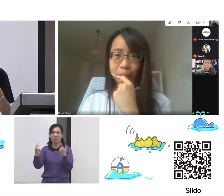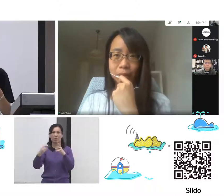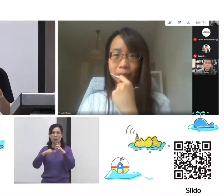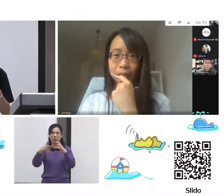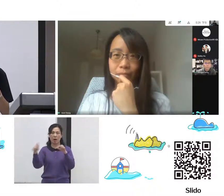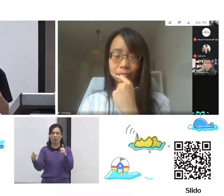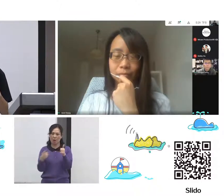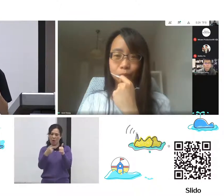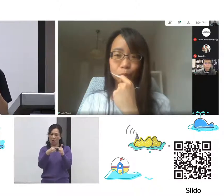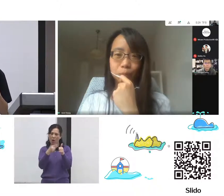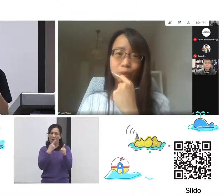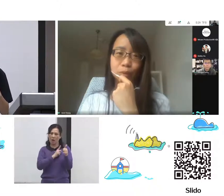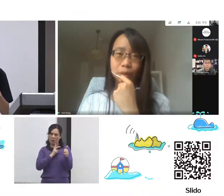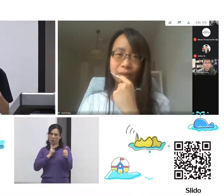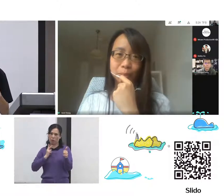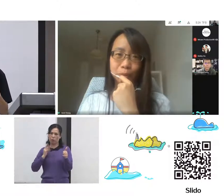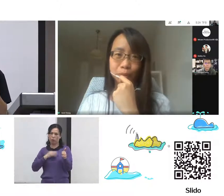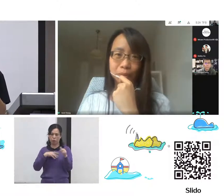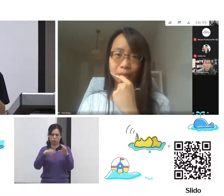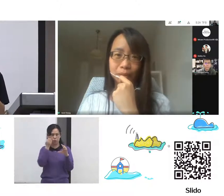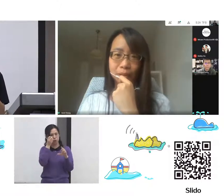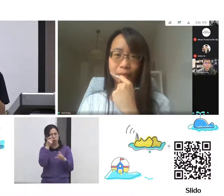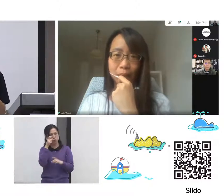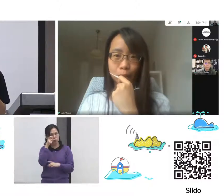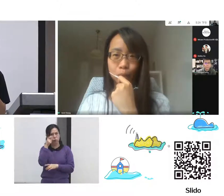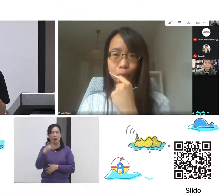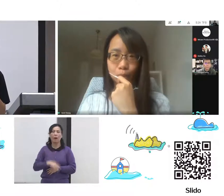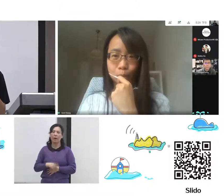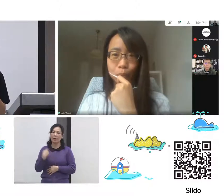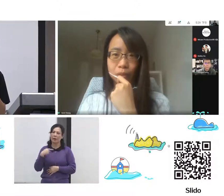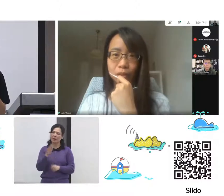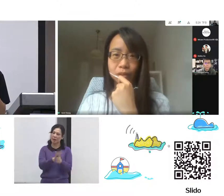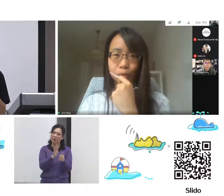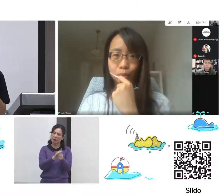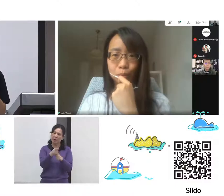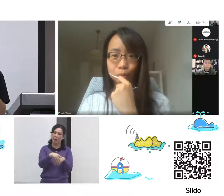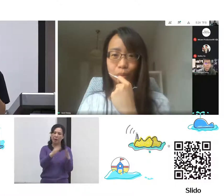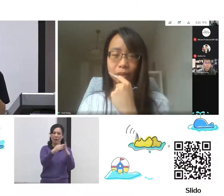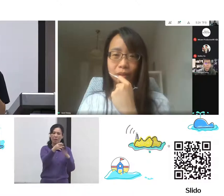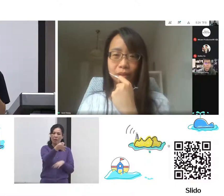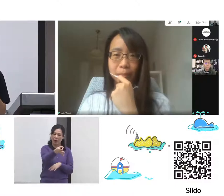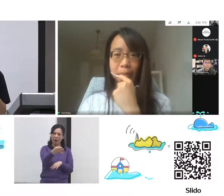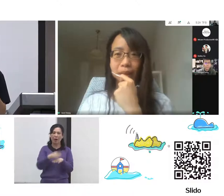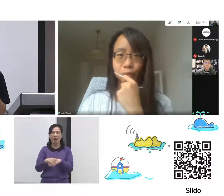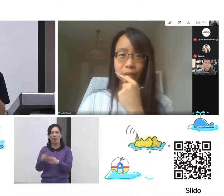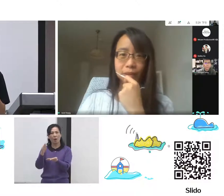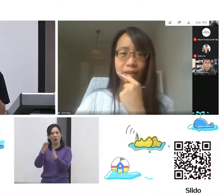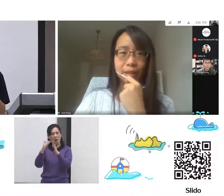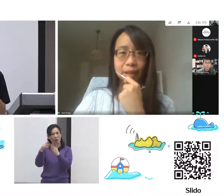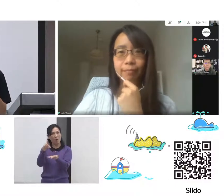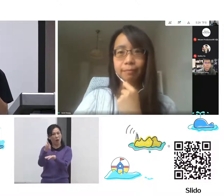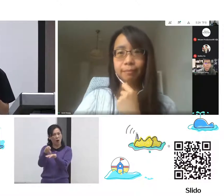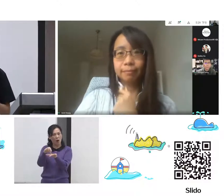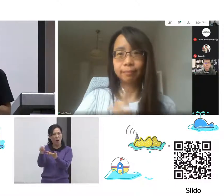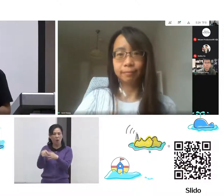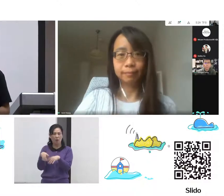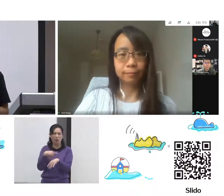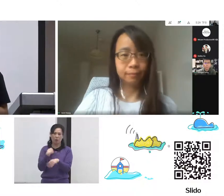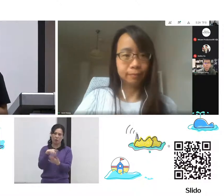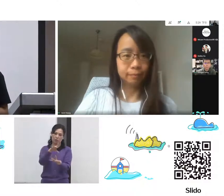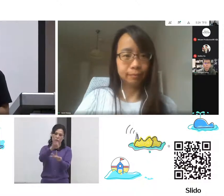那协助民众做一些比如说买屋购屋或者是租屋的一些买卖的决策这样。